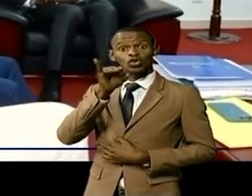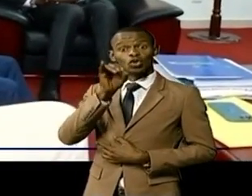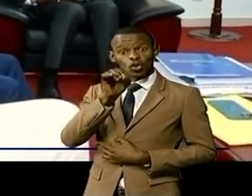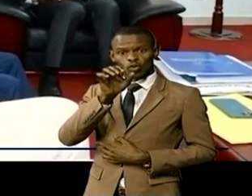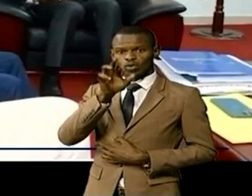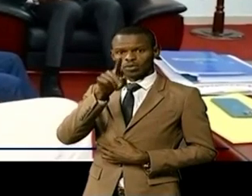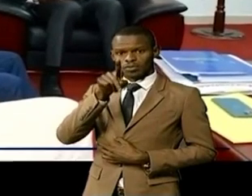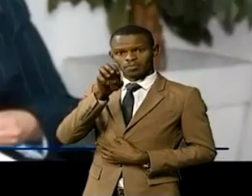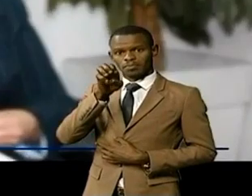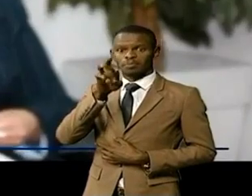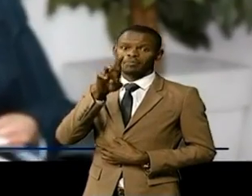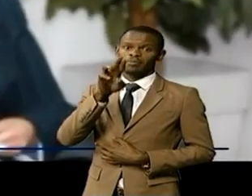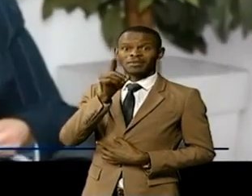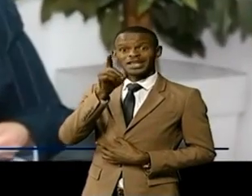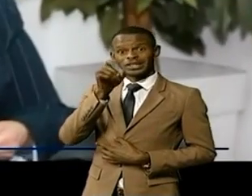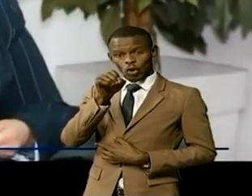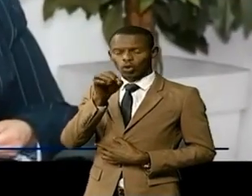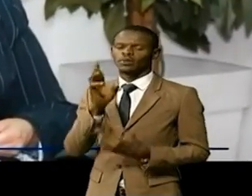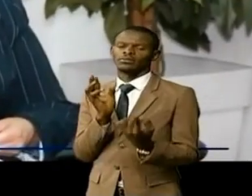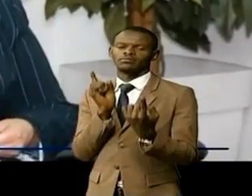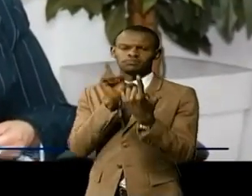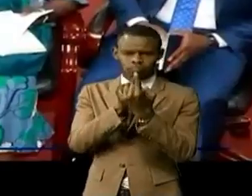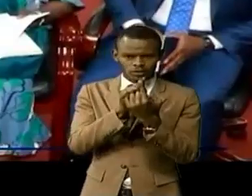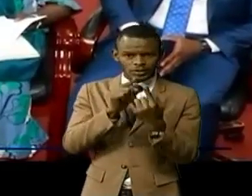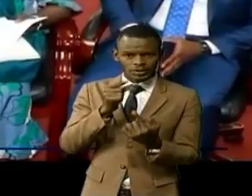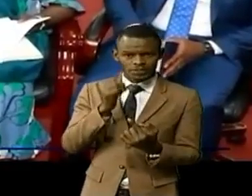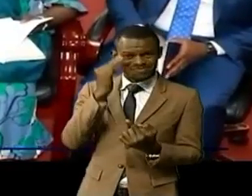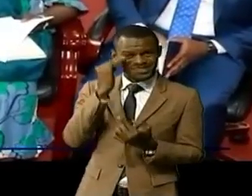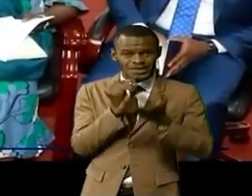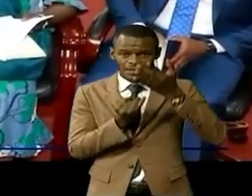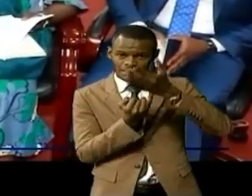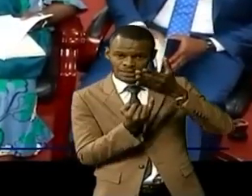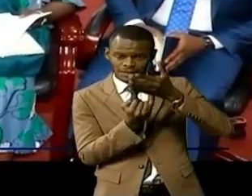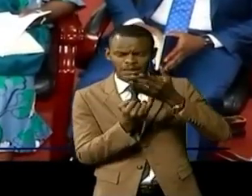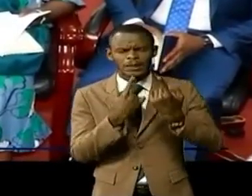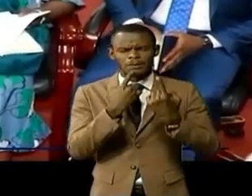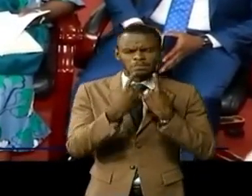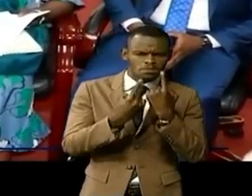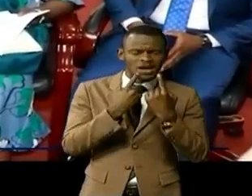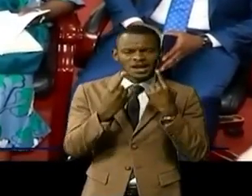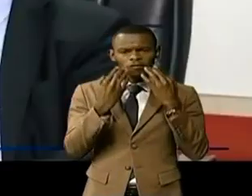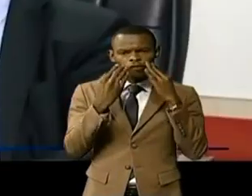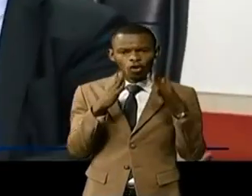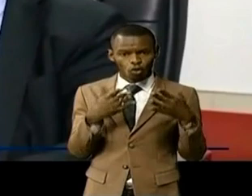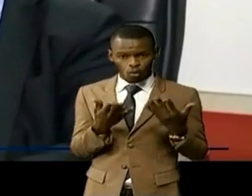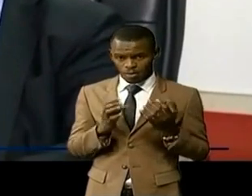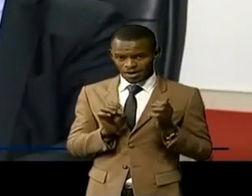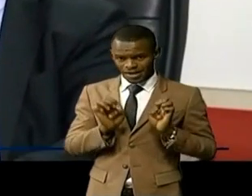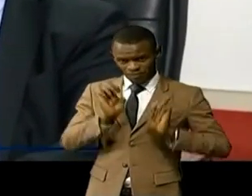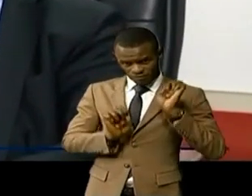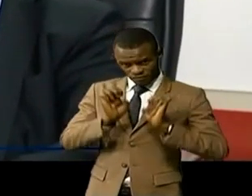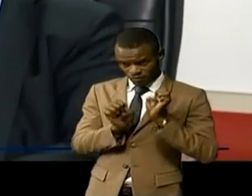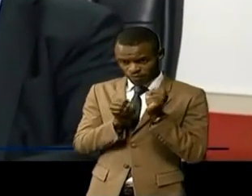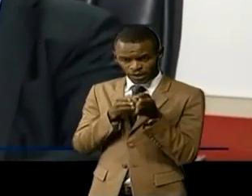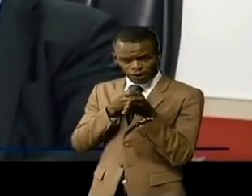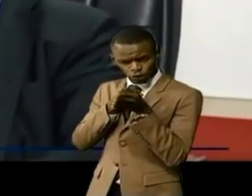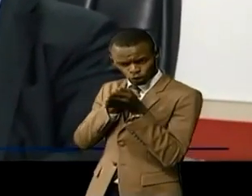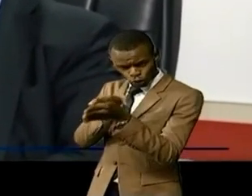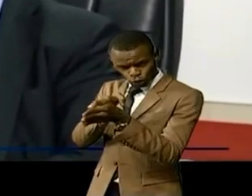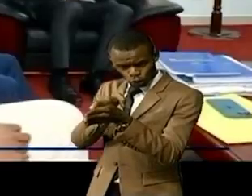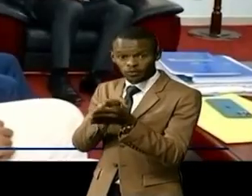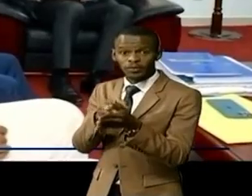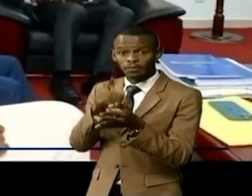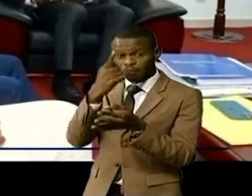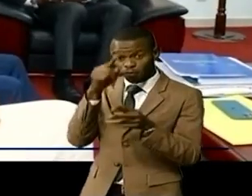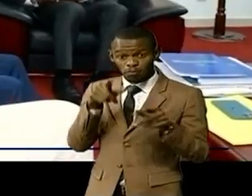Kaungia. Cette visite de travail s'inscrit dans le cadre de l'évaluation et du suivi des préparatifs des DRC Africa